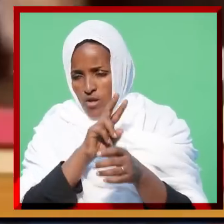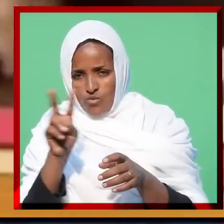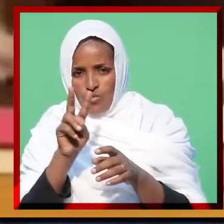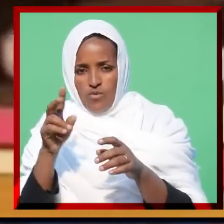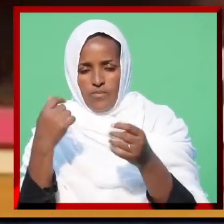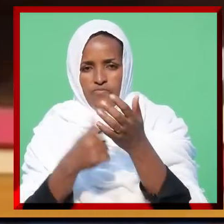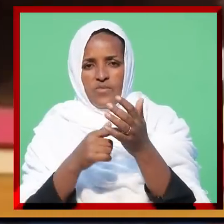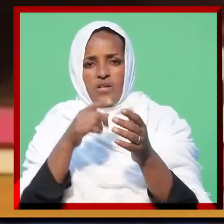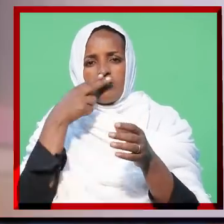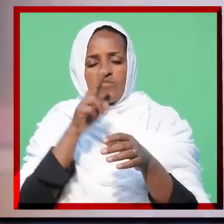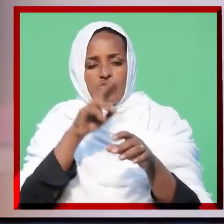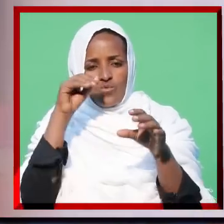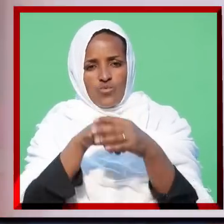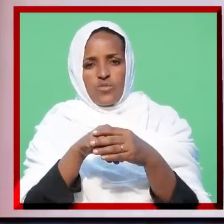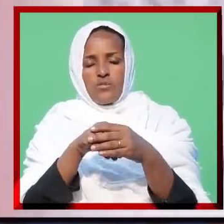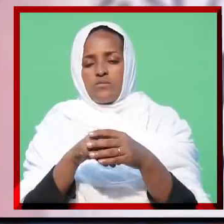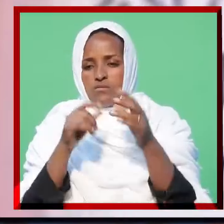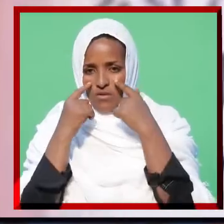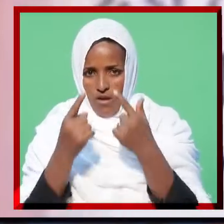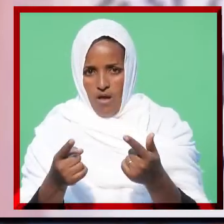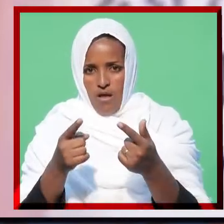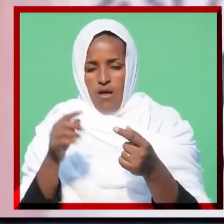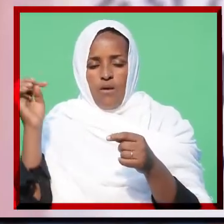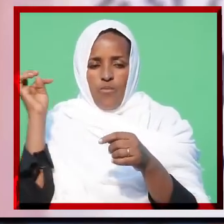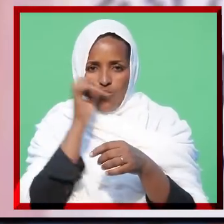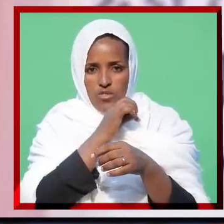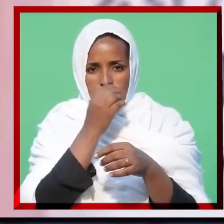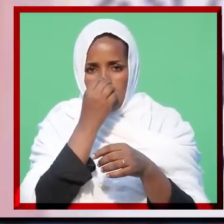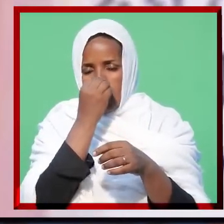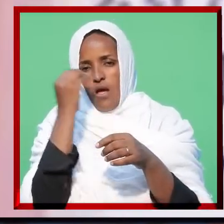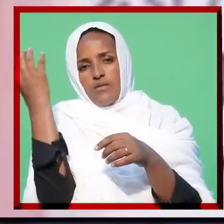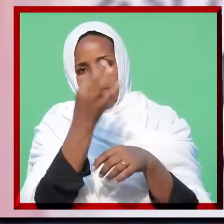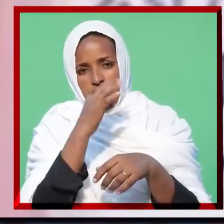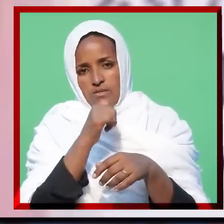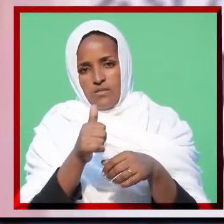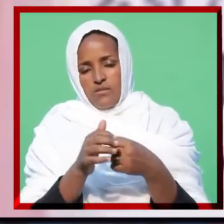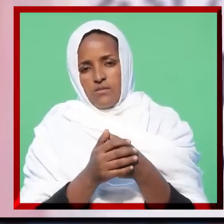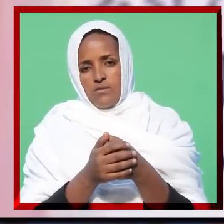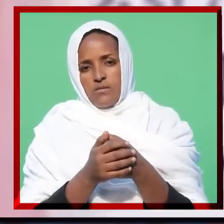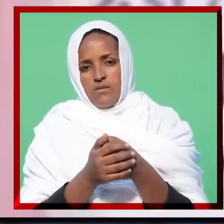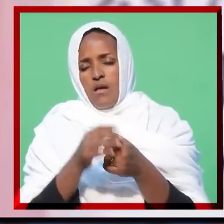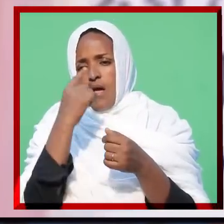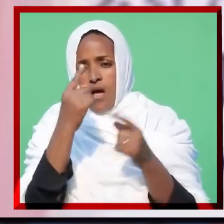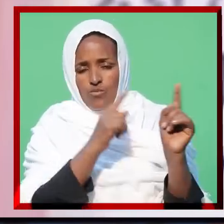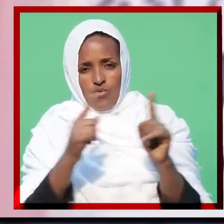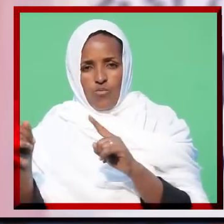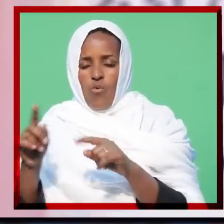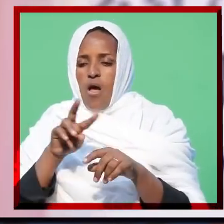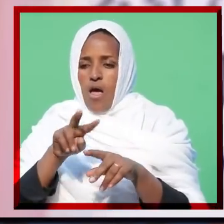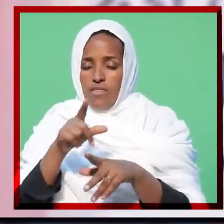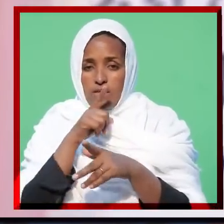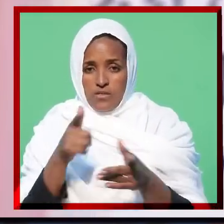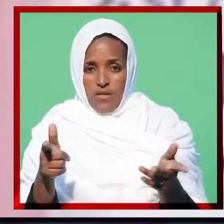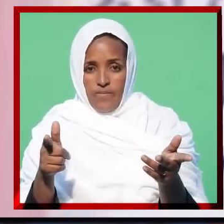ሁለቱንም ካሰርቱ ተዛዛት ውስጥ እናያቸው። በሐሰት አትመስክር፣ ደግሞ አንደኛው